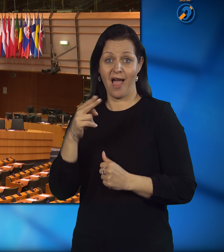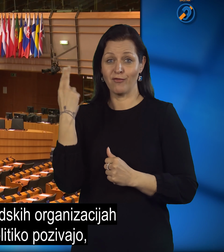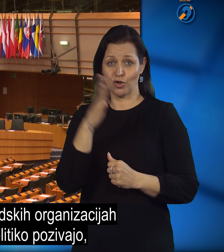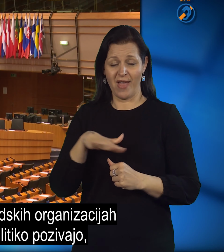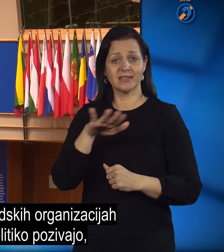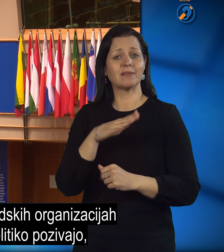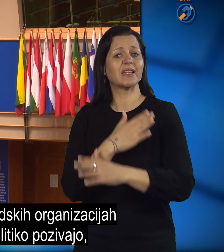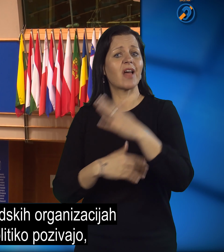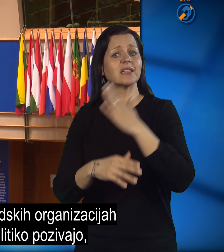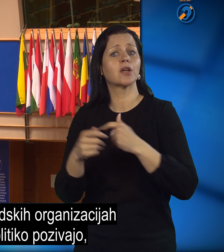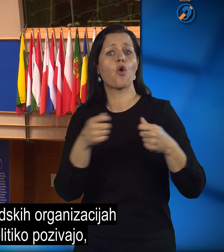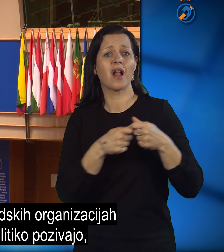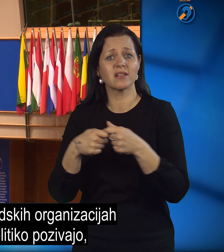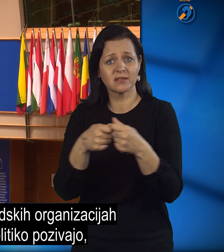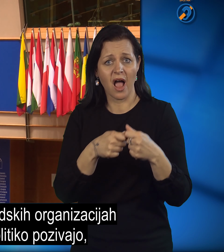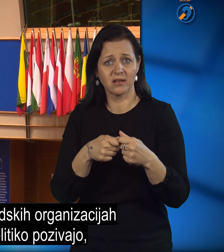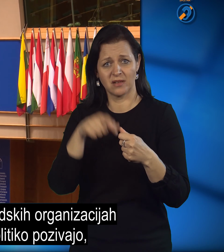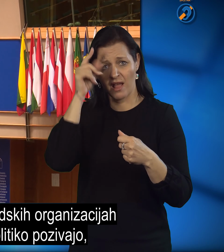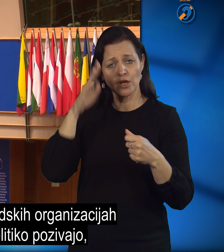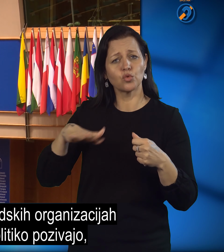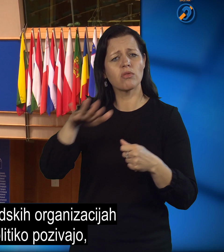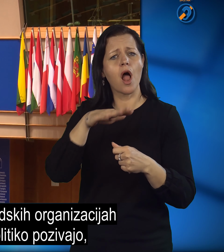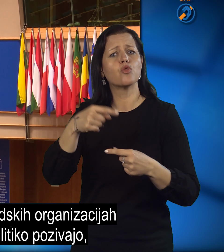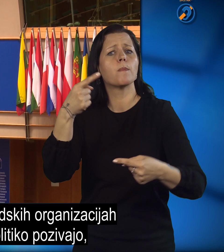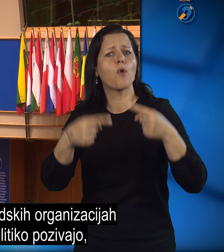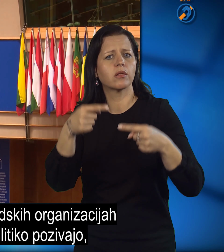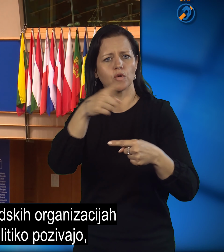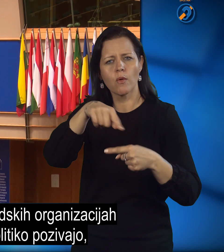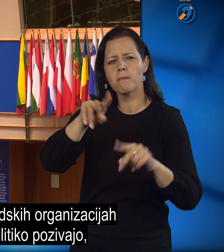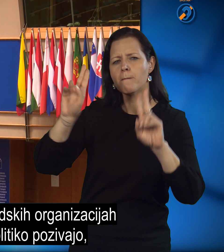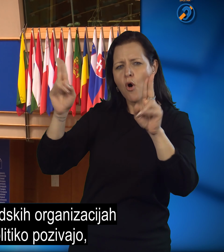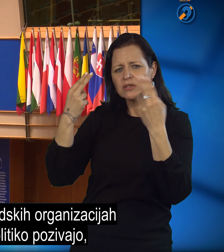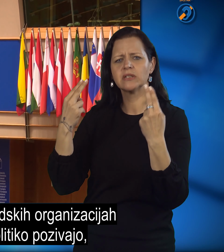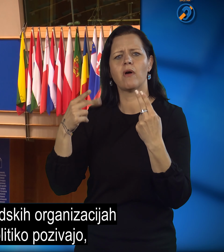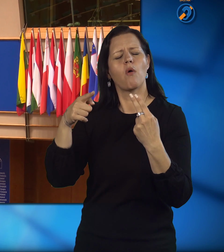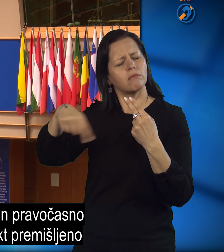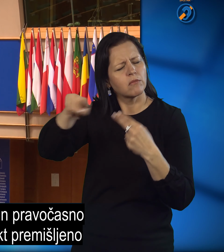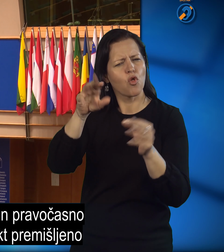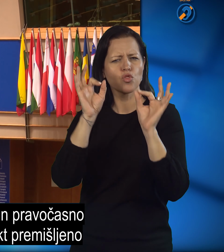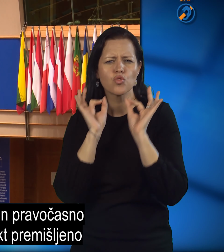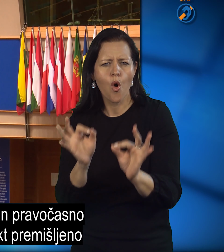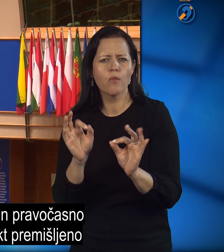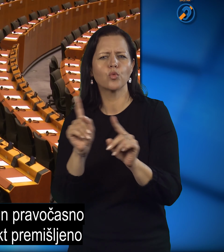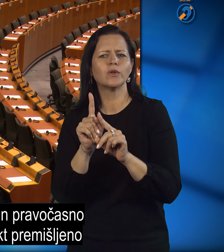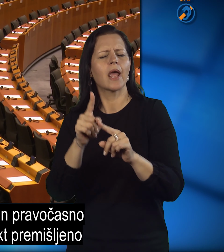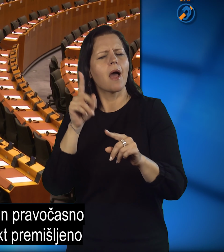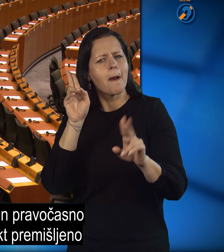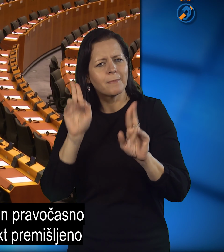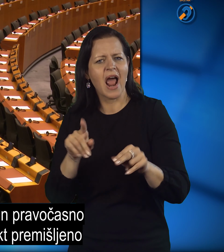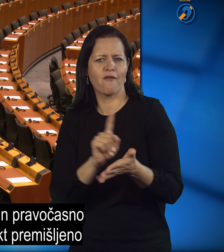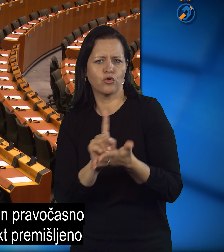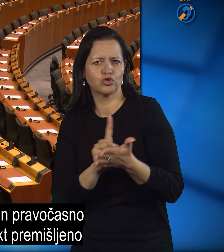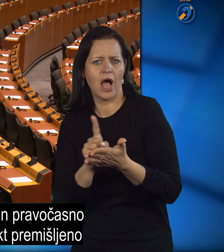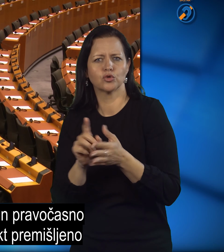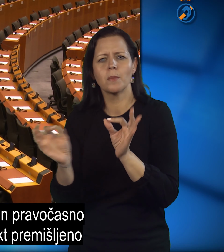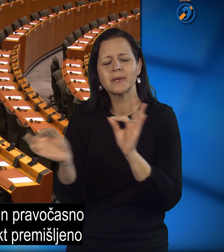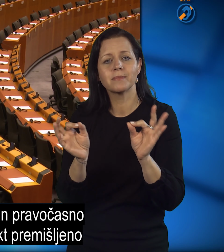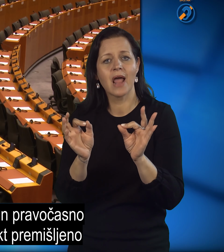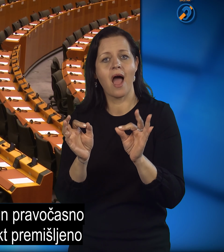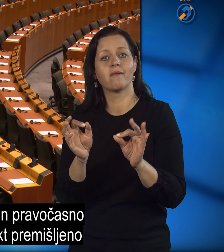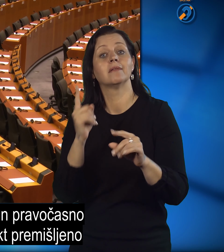V slovenskih in vjalitskih organizacijah nacionalno politiko pozivajo, naj se dobro in pravočasno pripravi